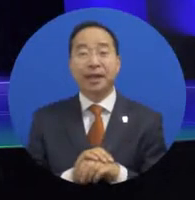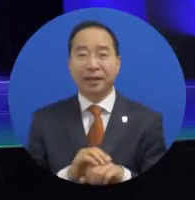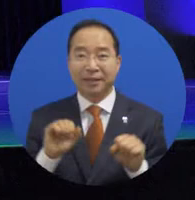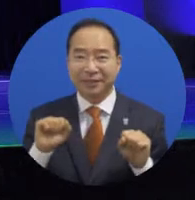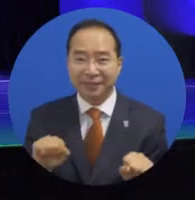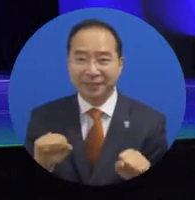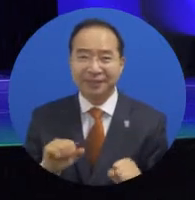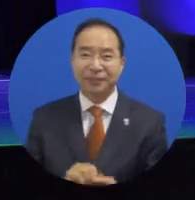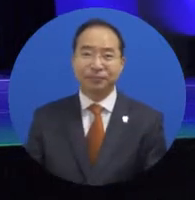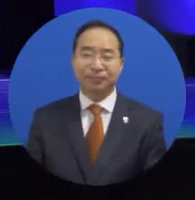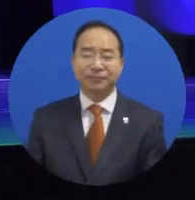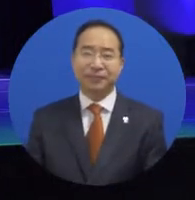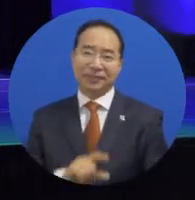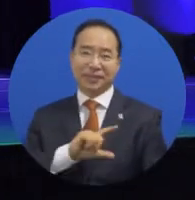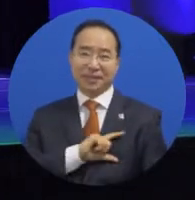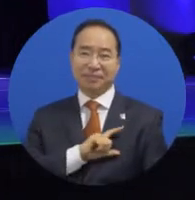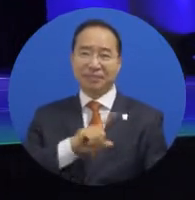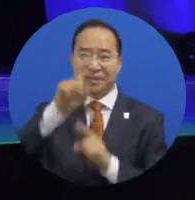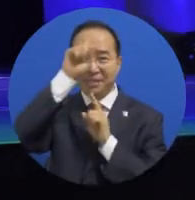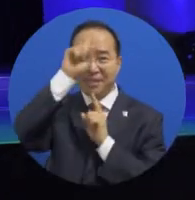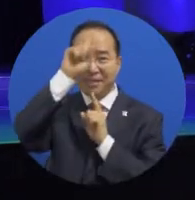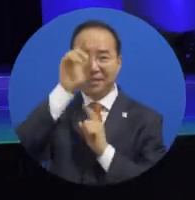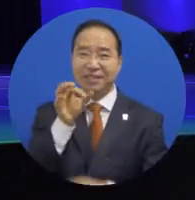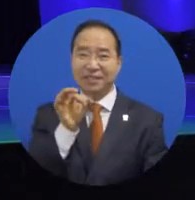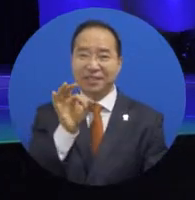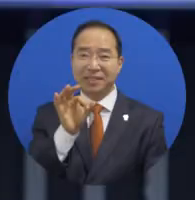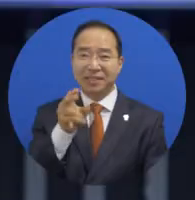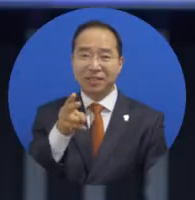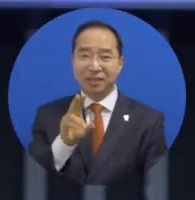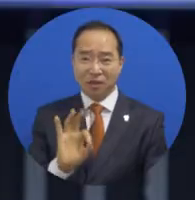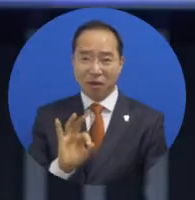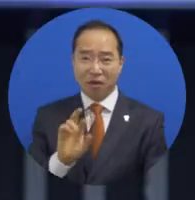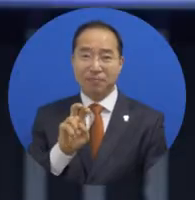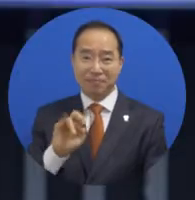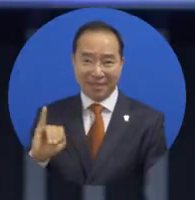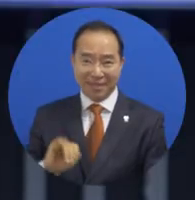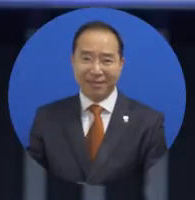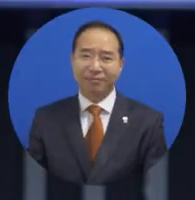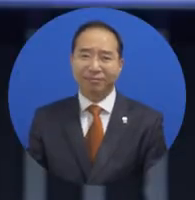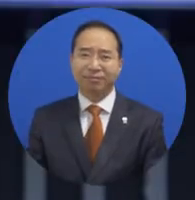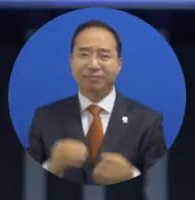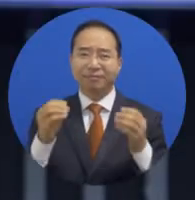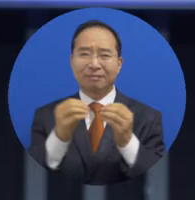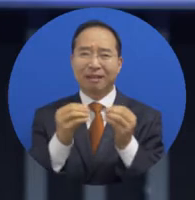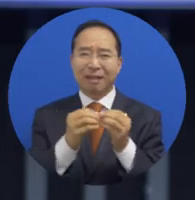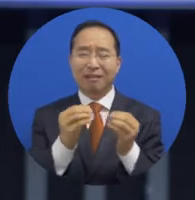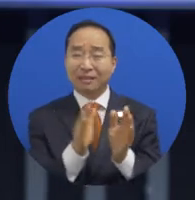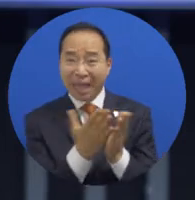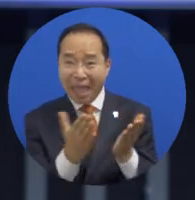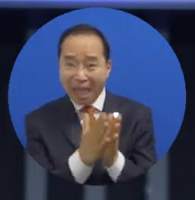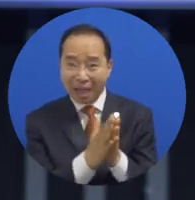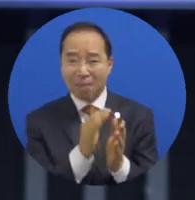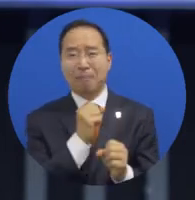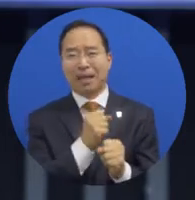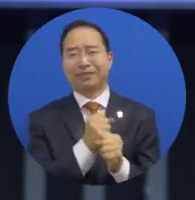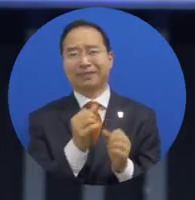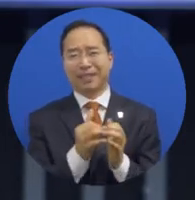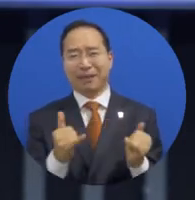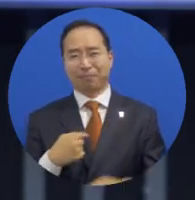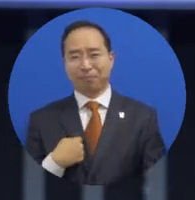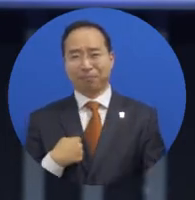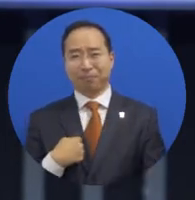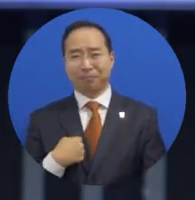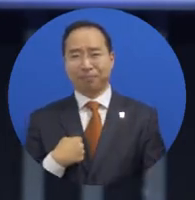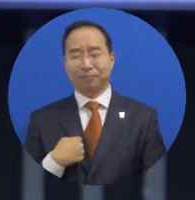안녕하세요. 저는 이영미라고 합니다. 책을 만드는 에디터입니다. 그런데 요즘에는